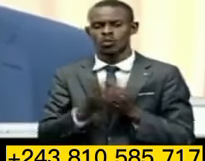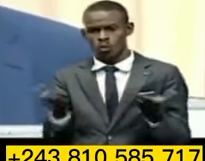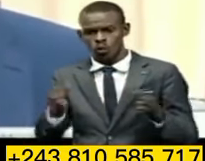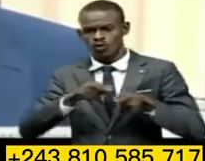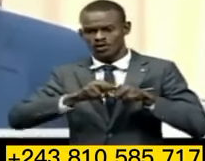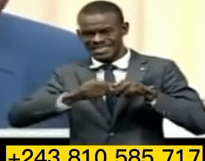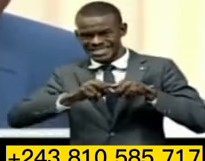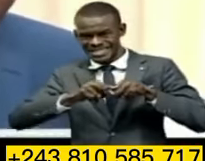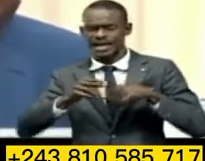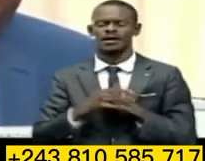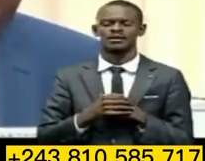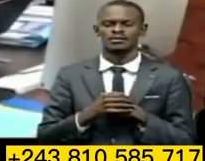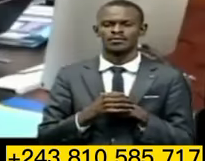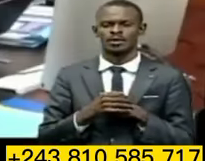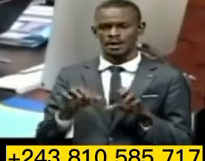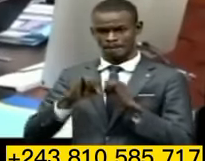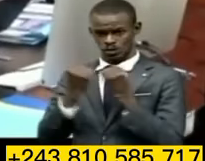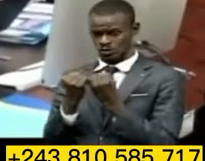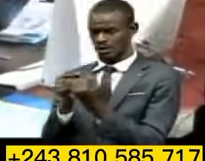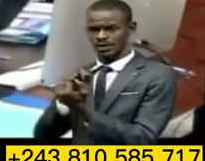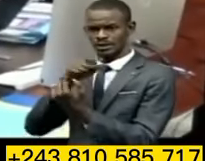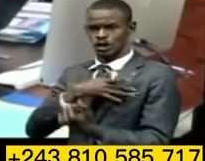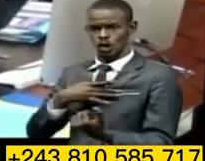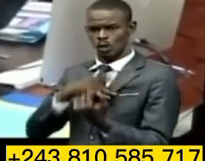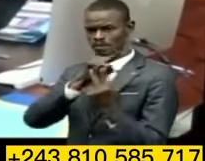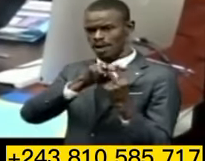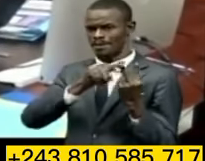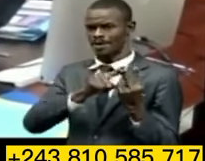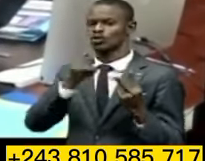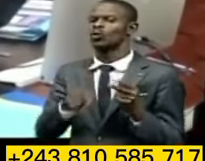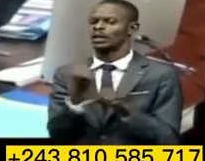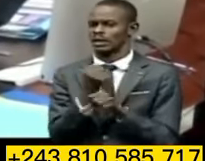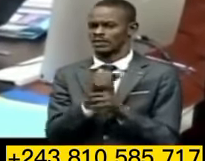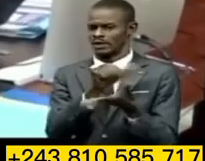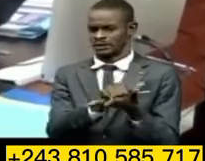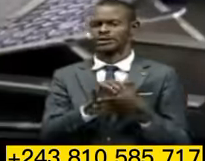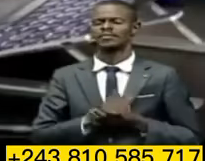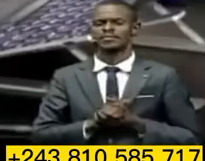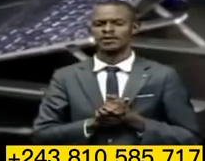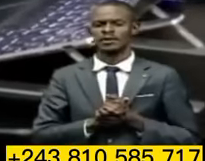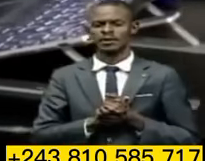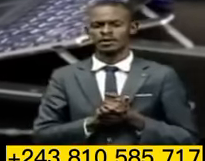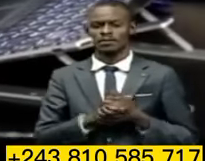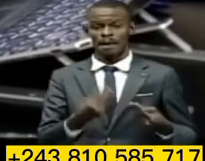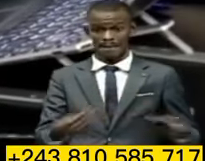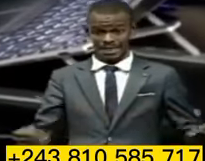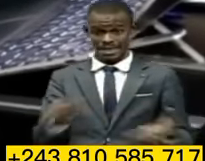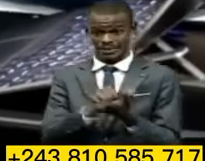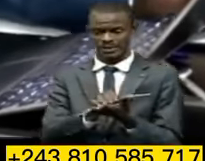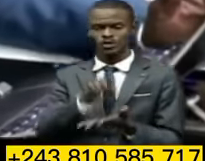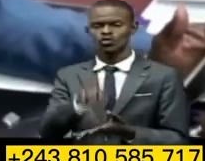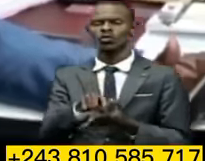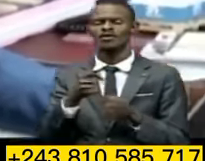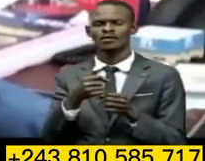Kongolo par l'entreprise GH Marine AS du Danemark. Ces ouvrages devraient desservir le